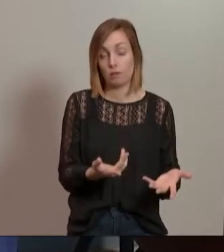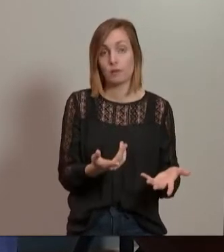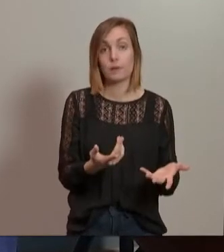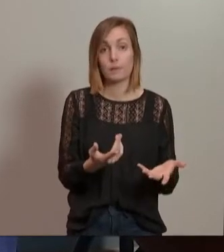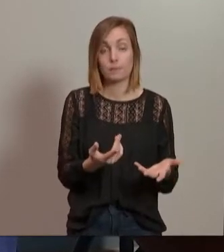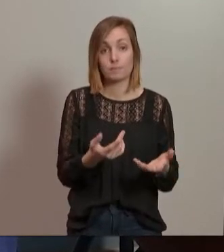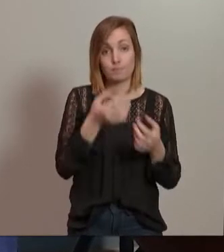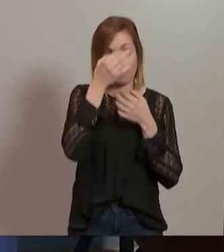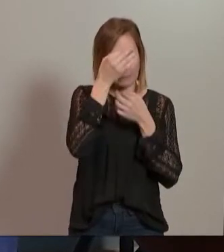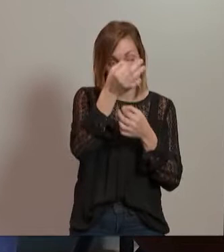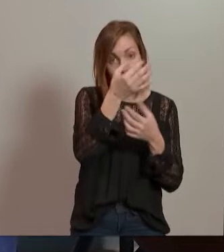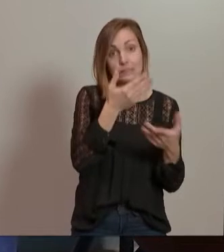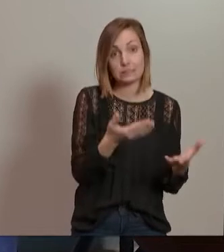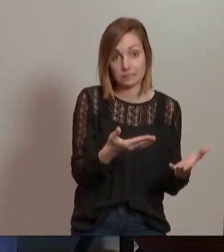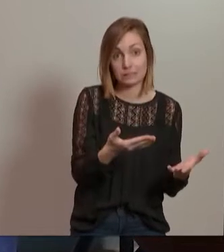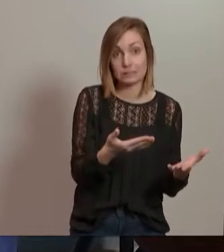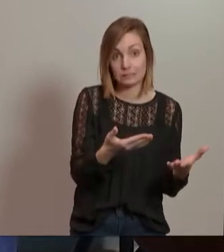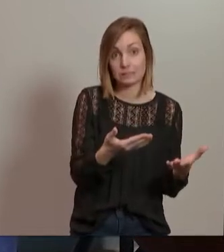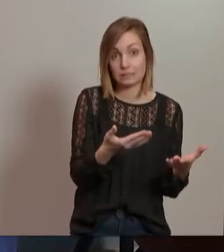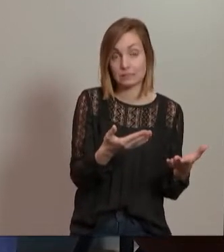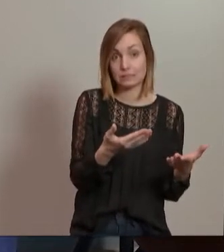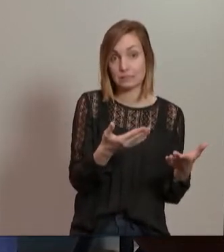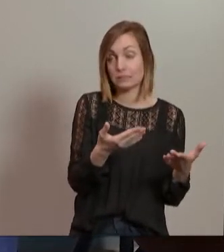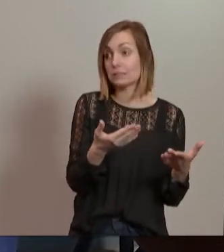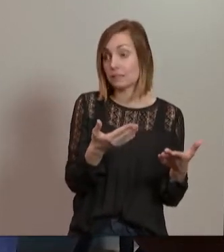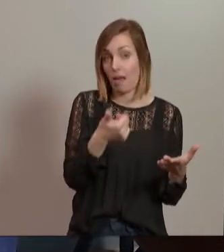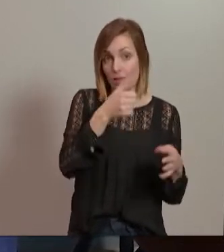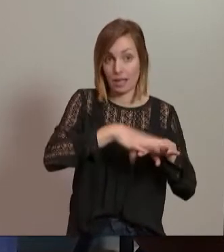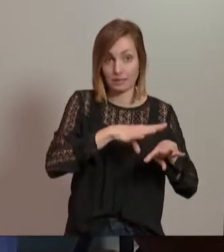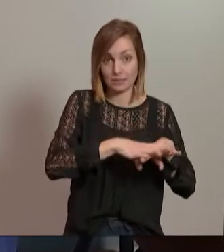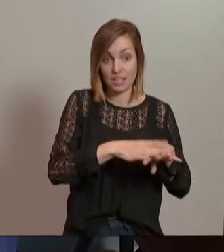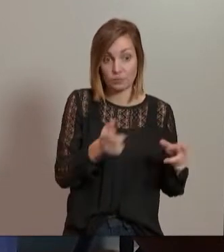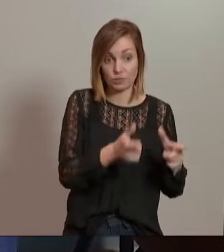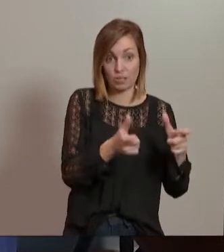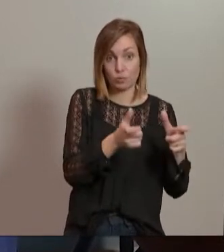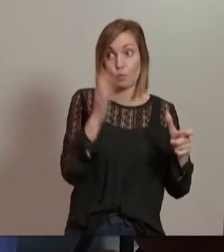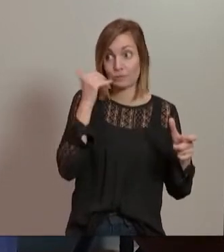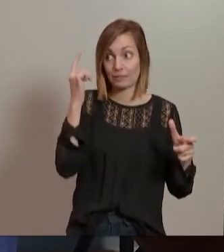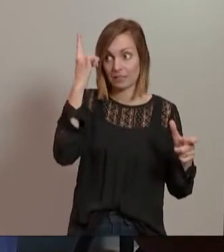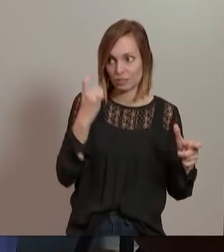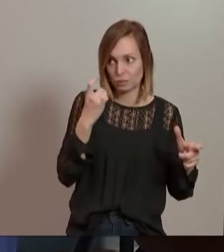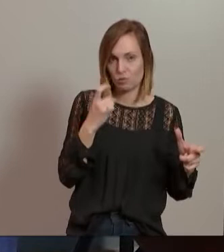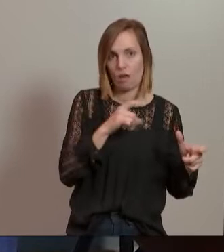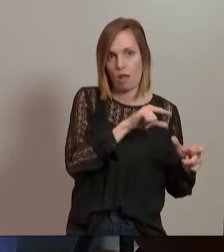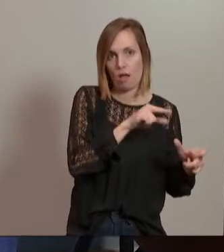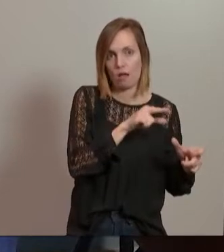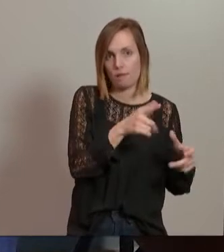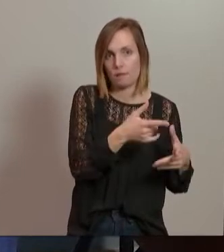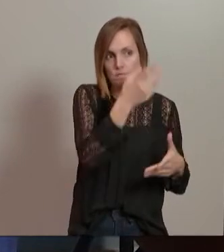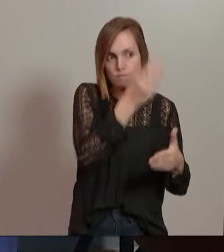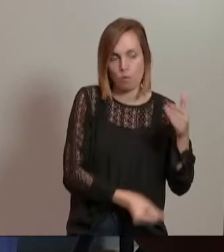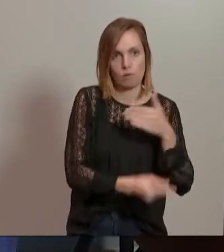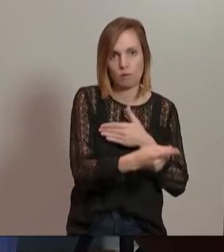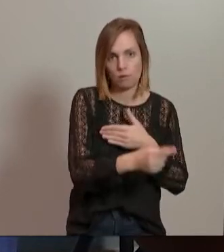c'est celui-ci peut-être qui a suscité votre question, le quartier du Château, là, il y a un déséquilibre important en